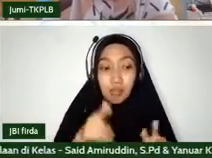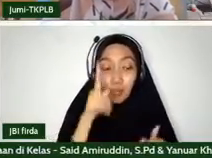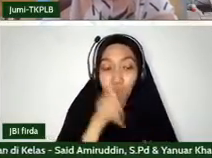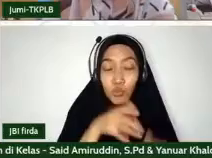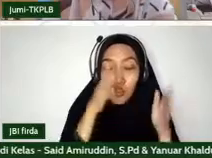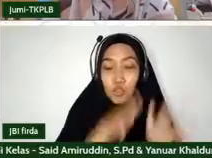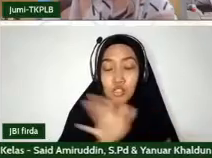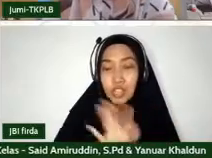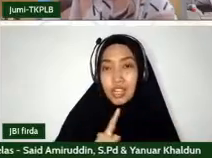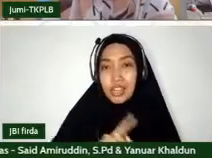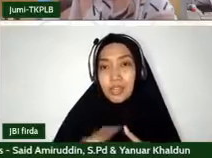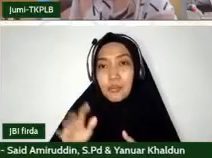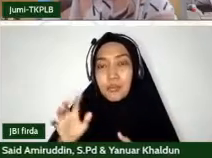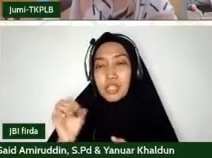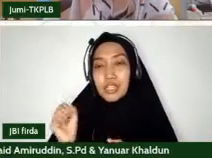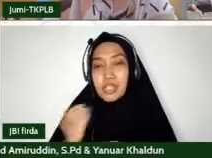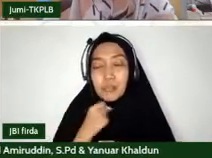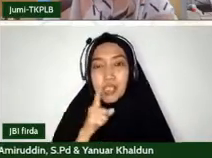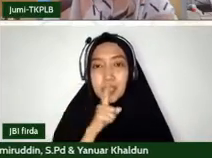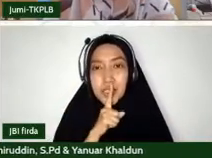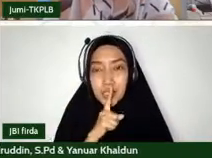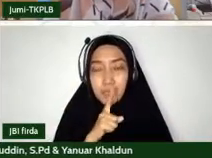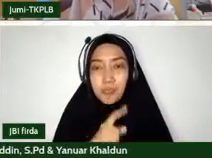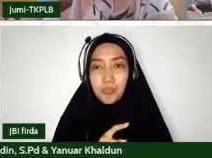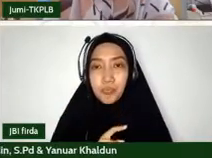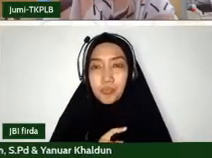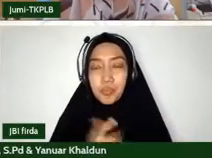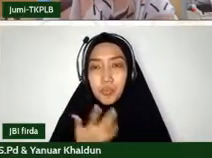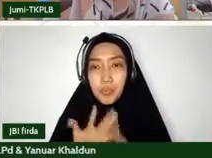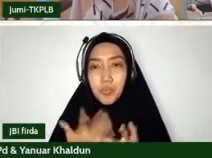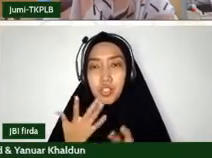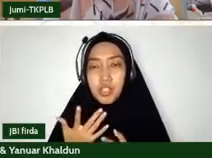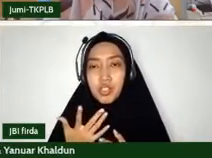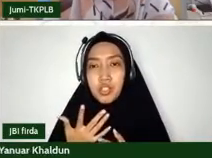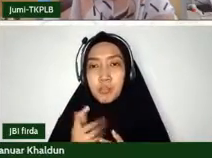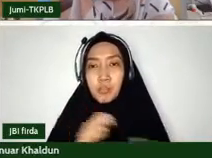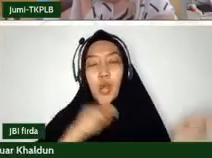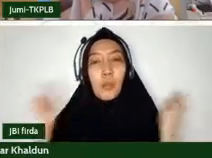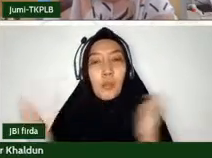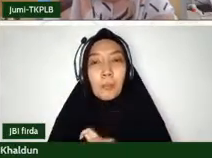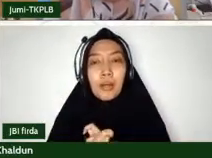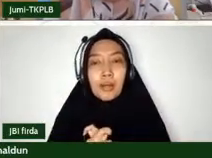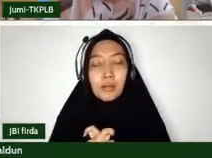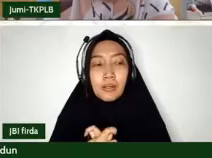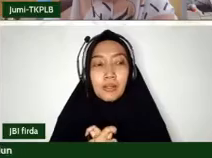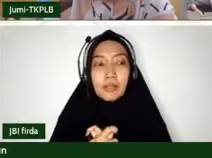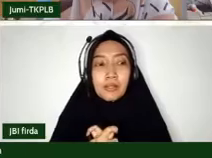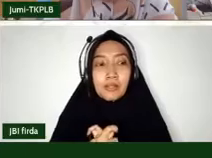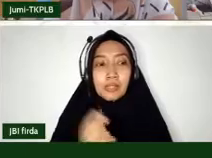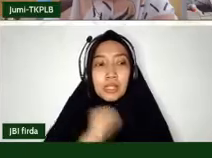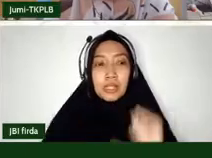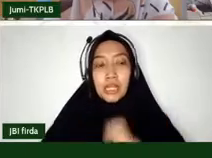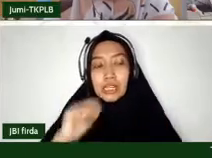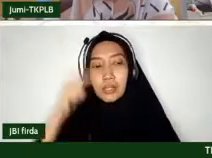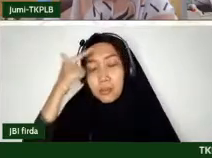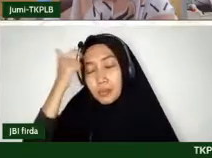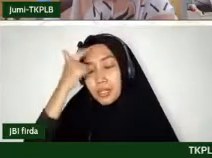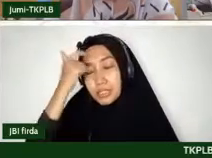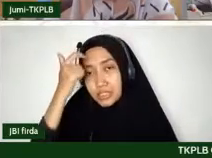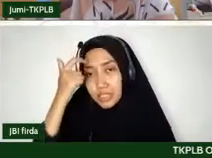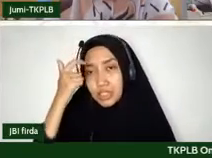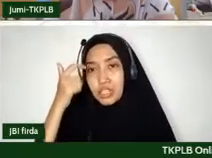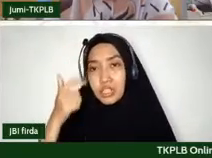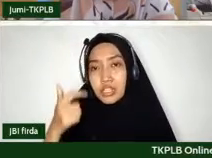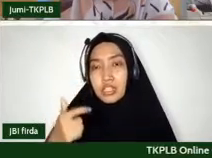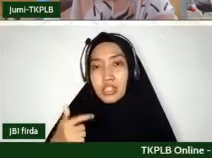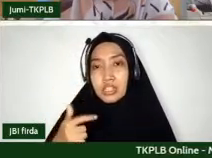anaknya tidak bisa diam, jadi mungkin kita perlu merubah gitu apa kegiatan dalam pembelajaran, gimana pembelajaran